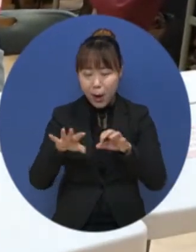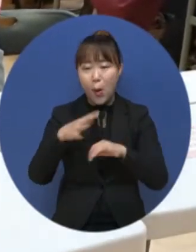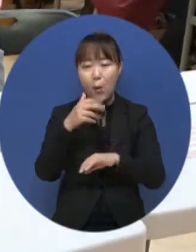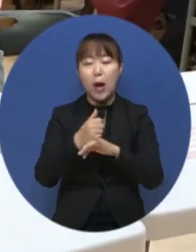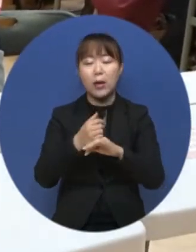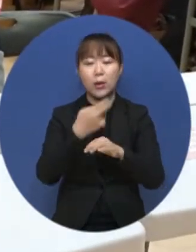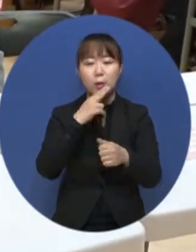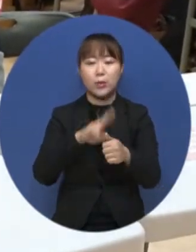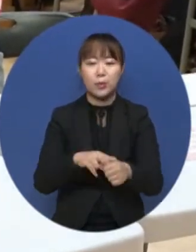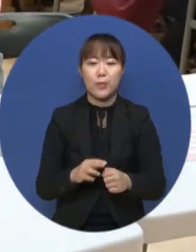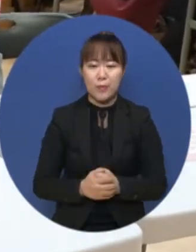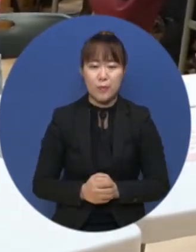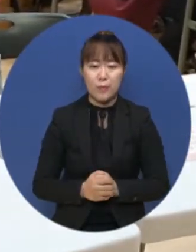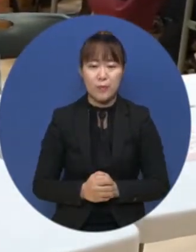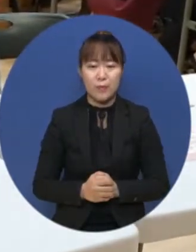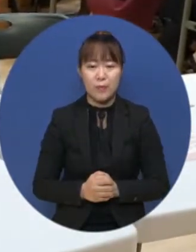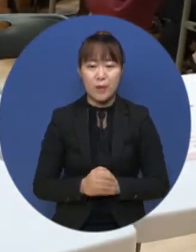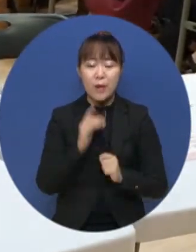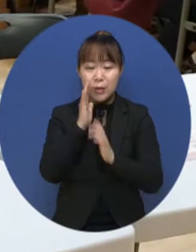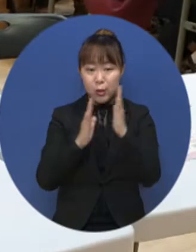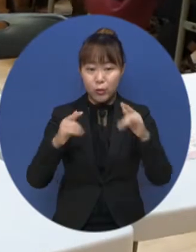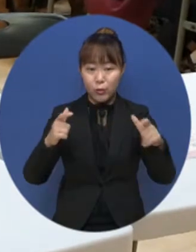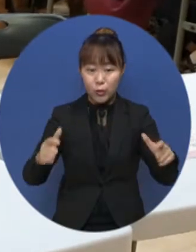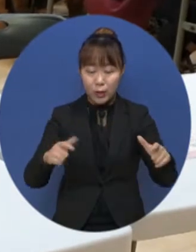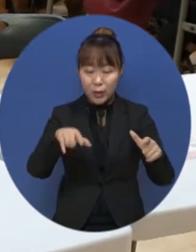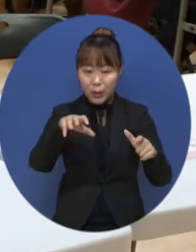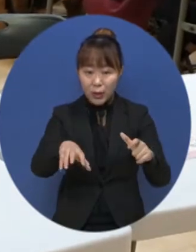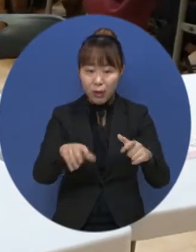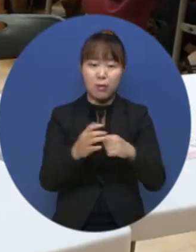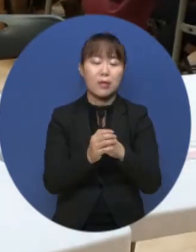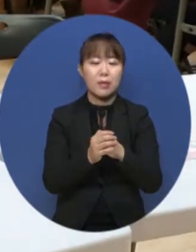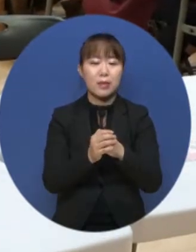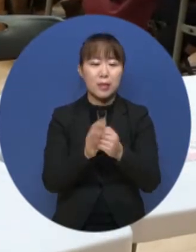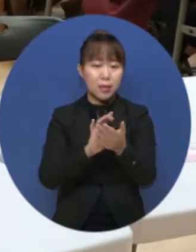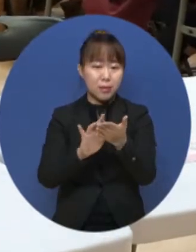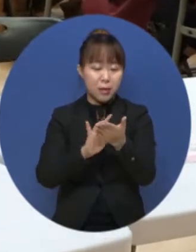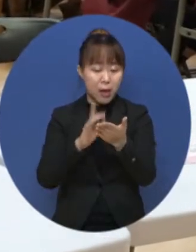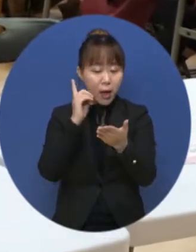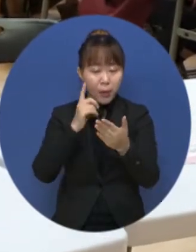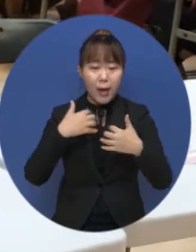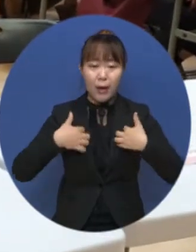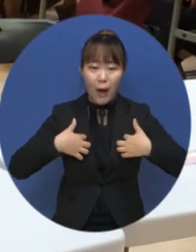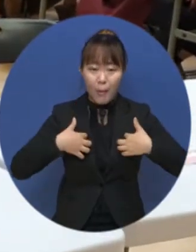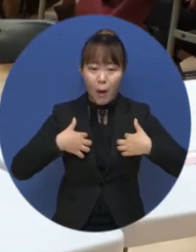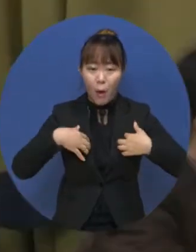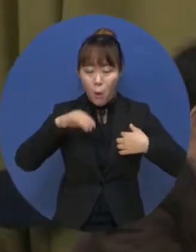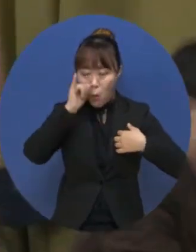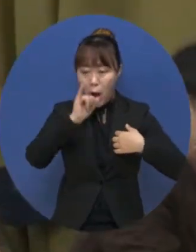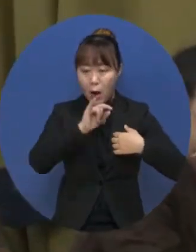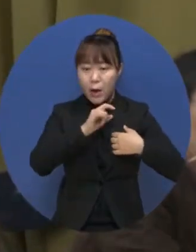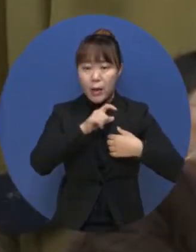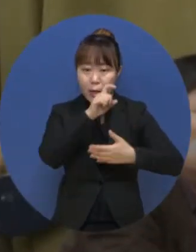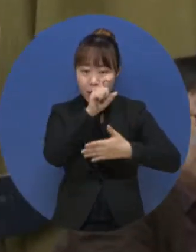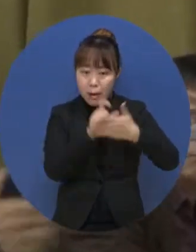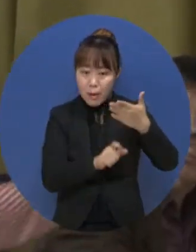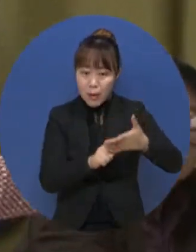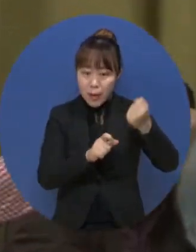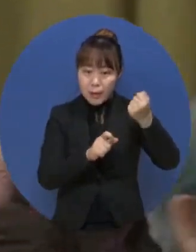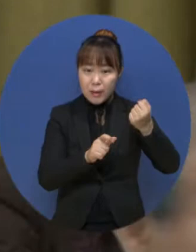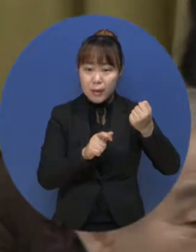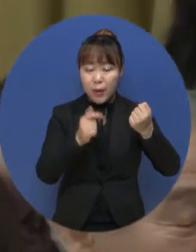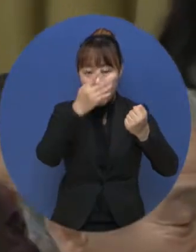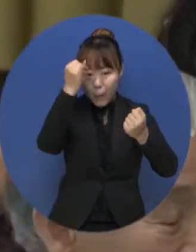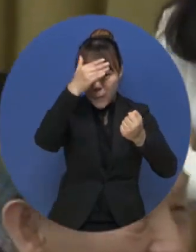도전했습니다. 서초구는 현장에서 스마트폰 게임에서 우수한 기록에 선정된